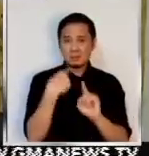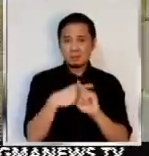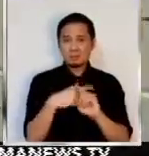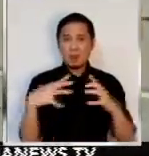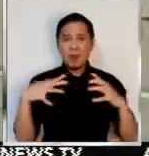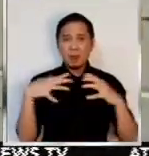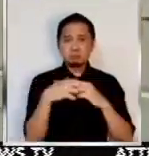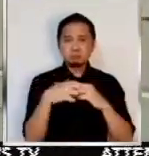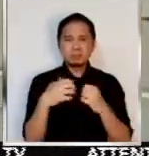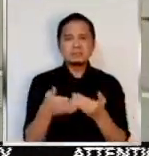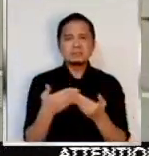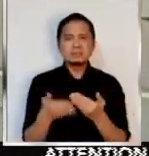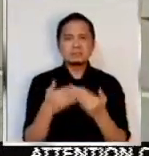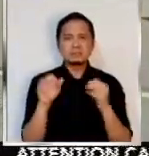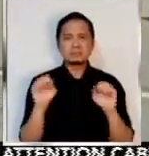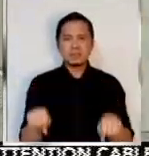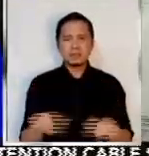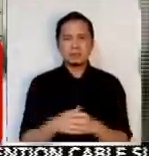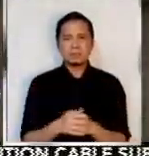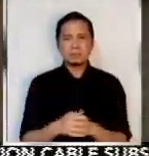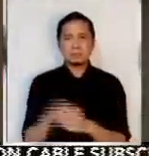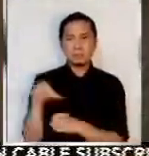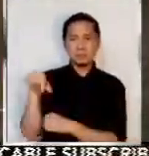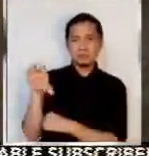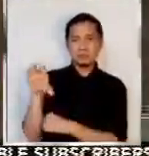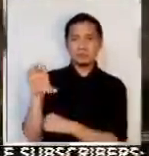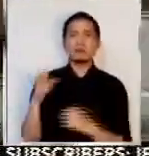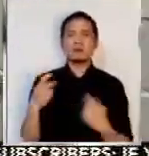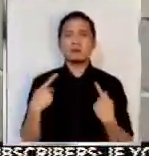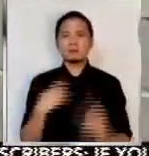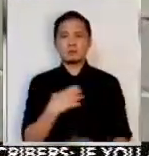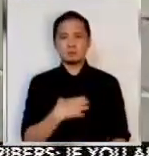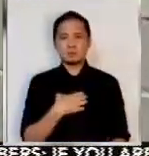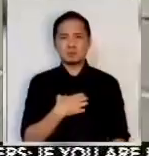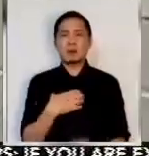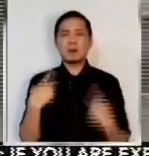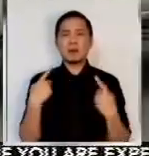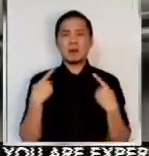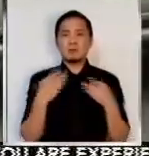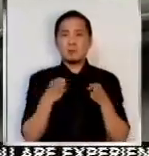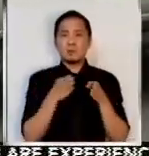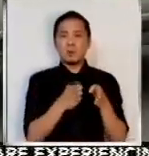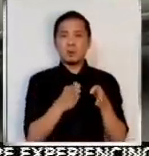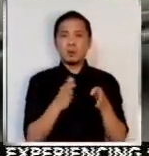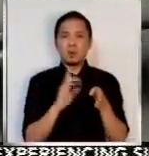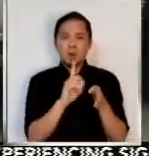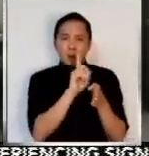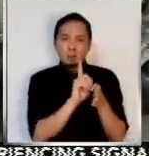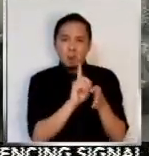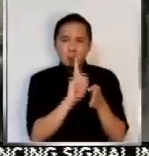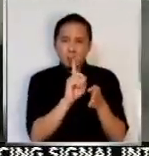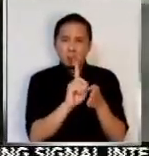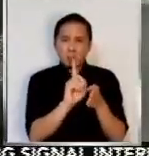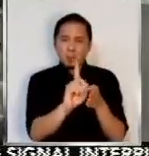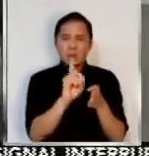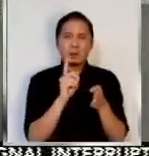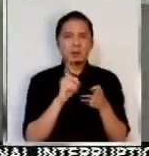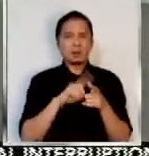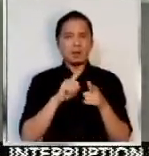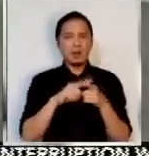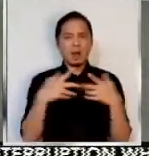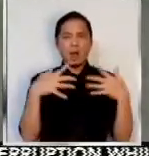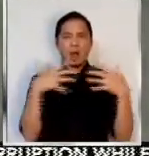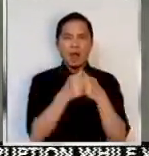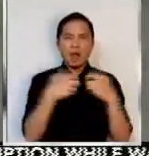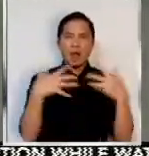City, inireklamo ang mga posteng nasa gitna ng daan dahil nagiging bitsa raw ng aksidente. Yung kasama na namin